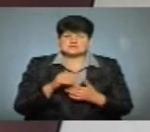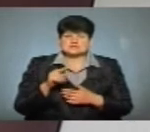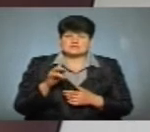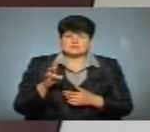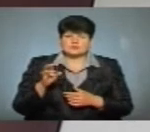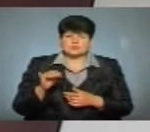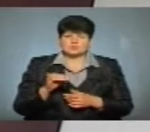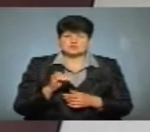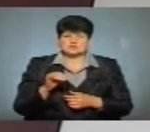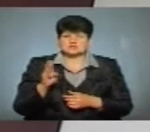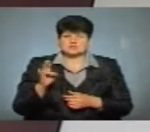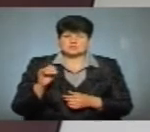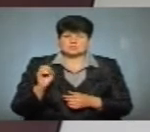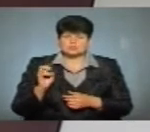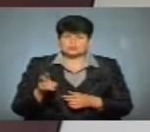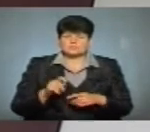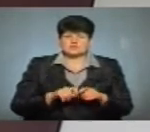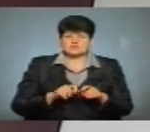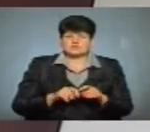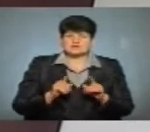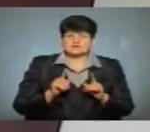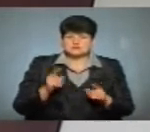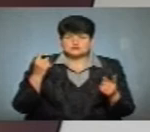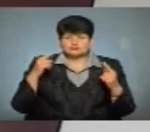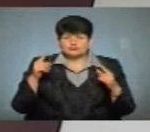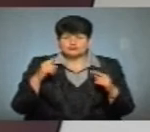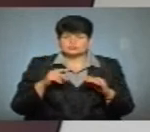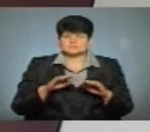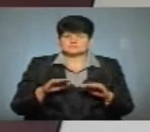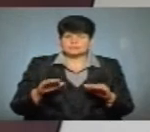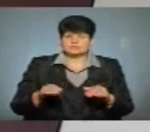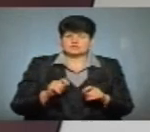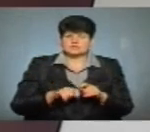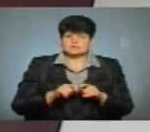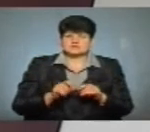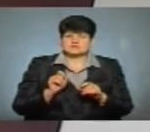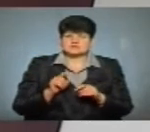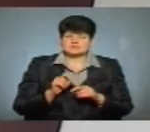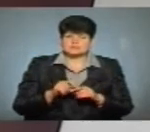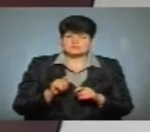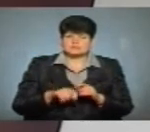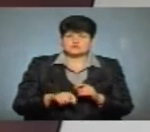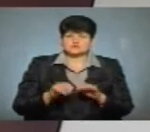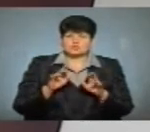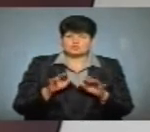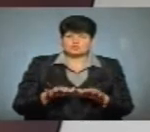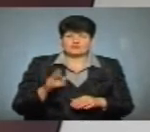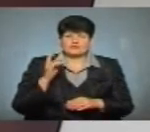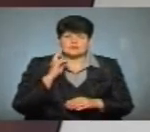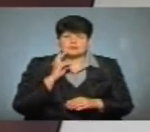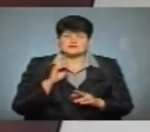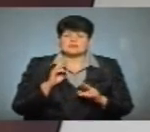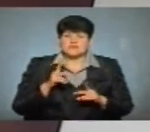Юрій Шайнюк. За його словами, перевіряють лише твори абітурієнтів, бо тестові завдання сканують за допомогою комп'ютера у Києві.